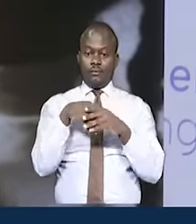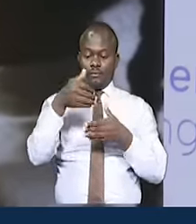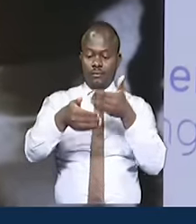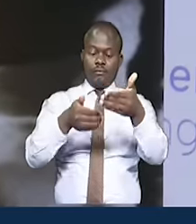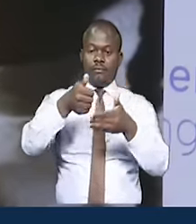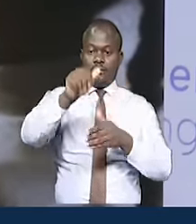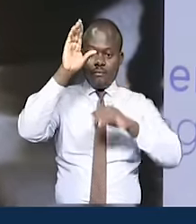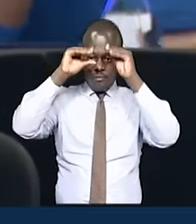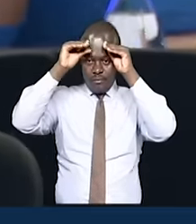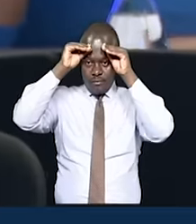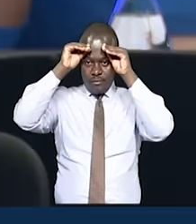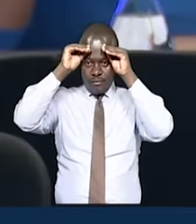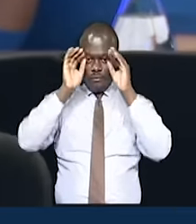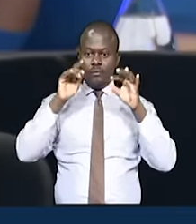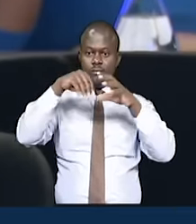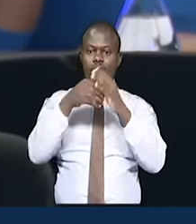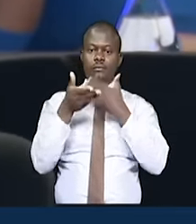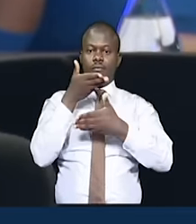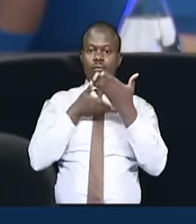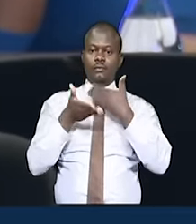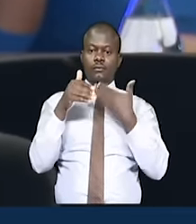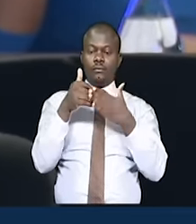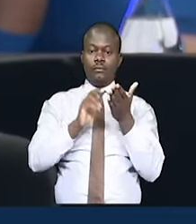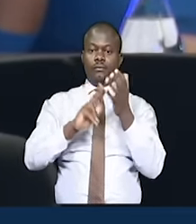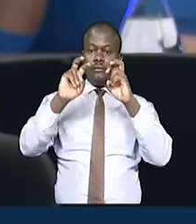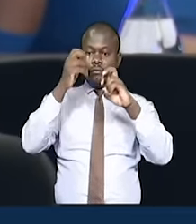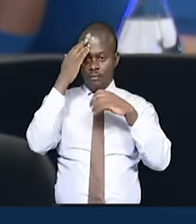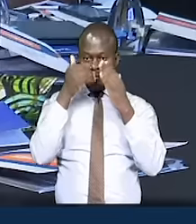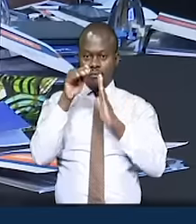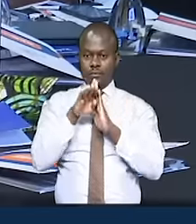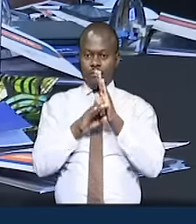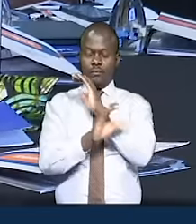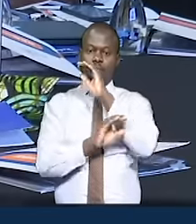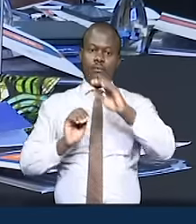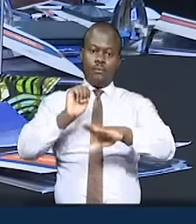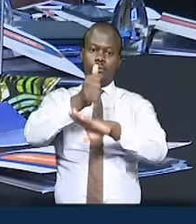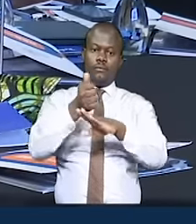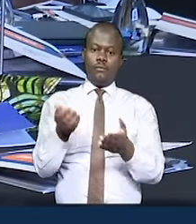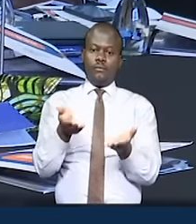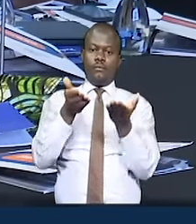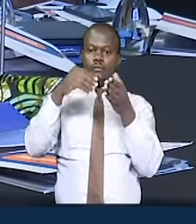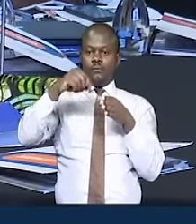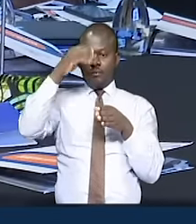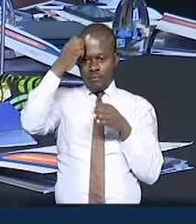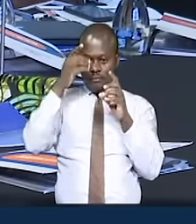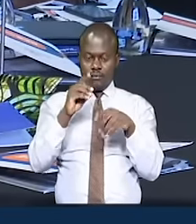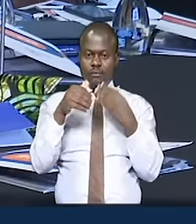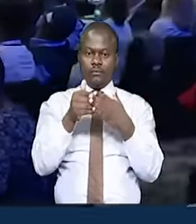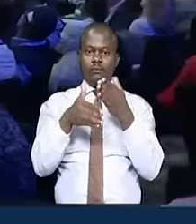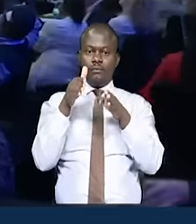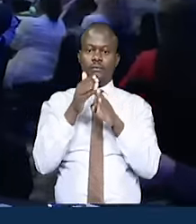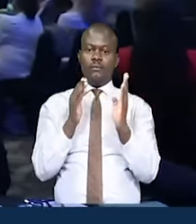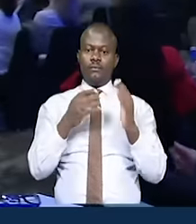rwe rw'amashuri. Abitabiriye ibi biganiro bemeza ko kugira ngo gahunda igihugu cyihaye yo kuzamura ireme ry'uburezi